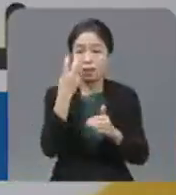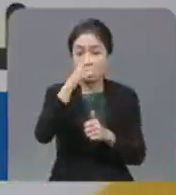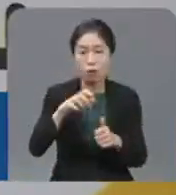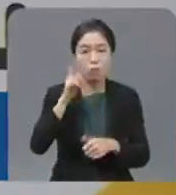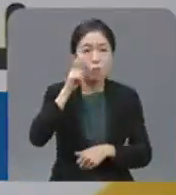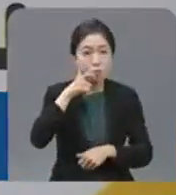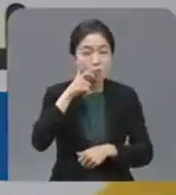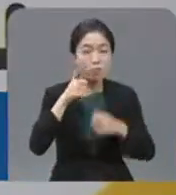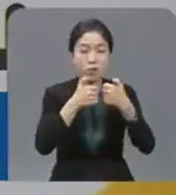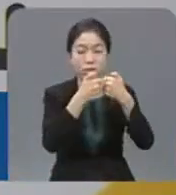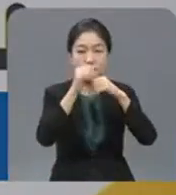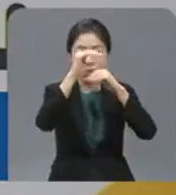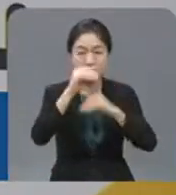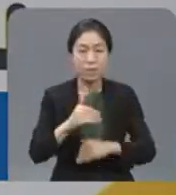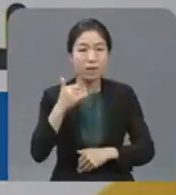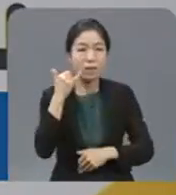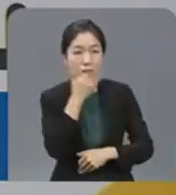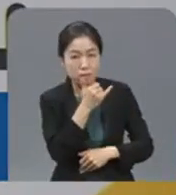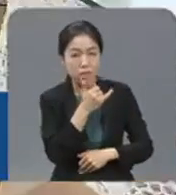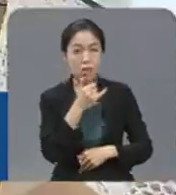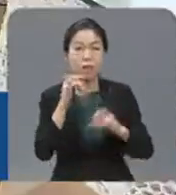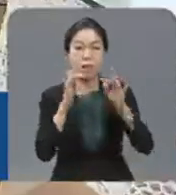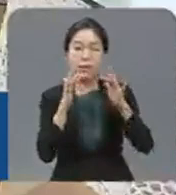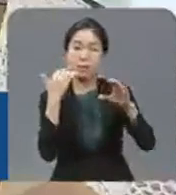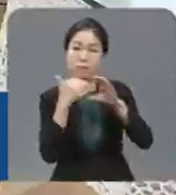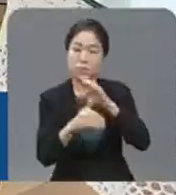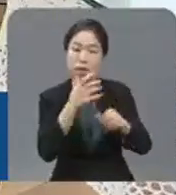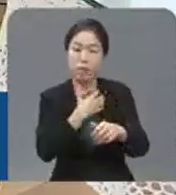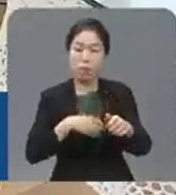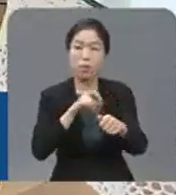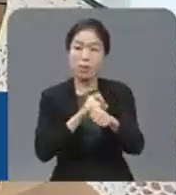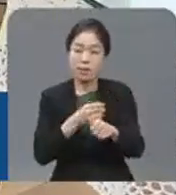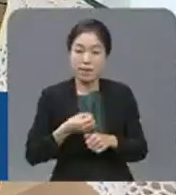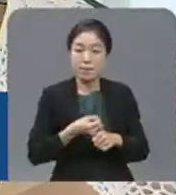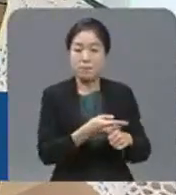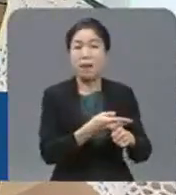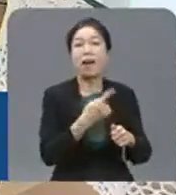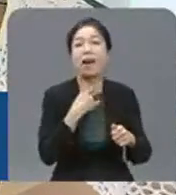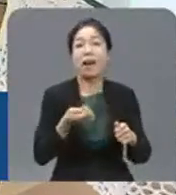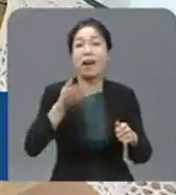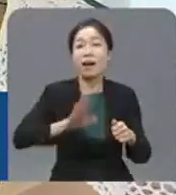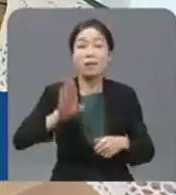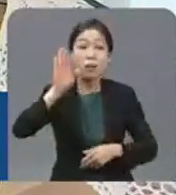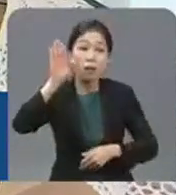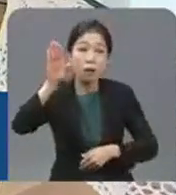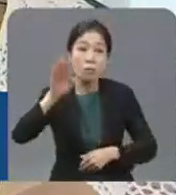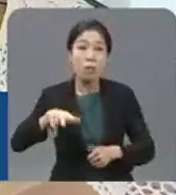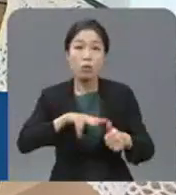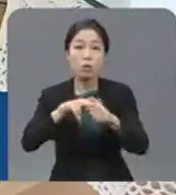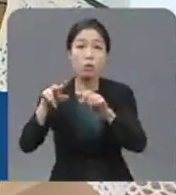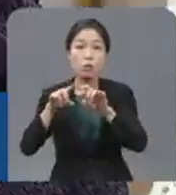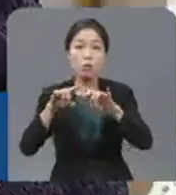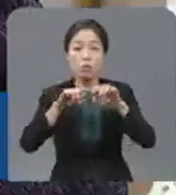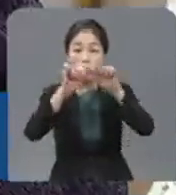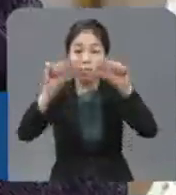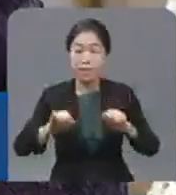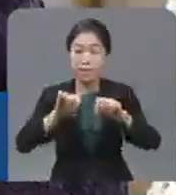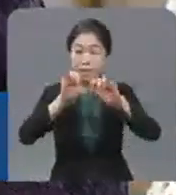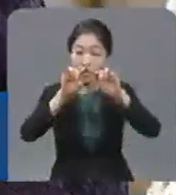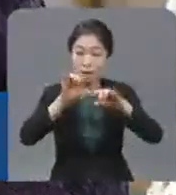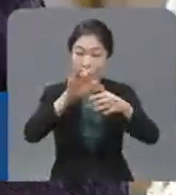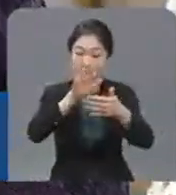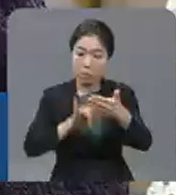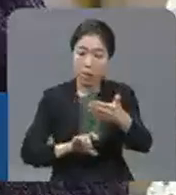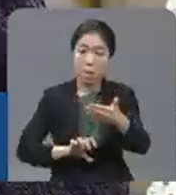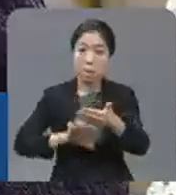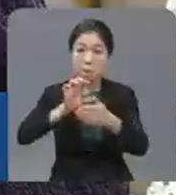돌봄 콜 상담 내용이 전화나 이메일을 통해 동행정복지센터로 전달됐지만 앞으로는 정보시스템 입력과 함께